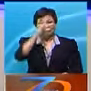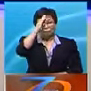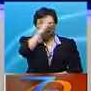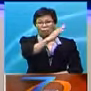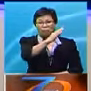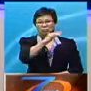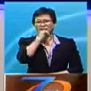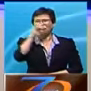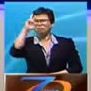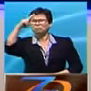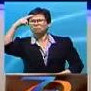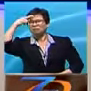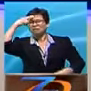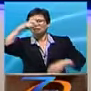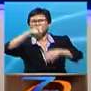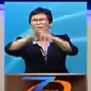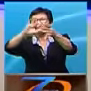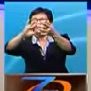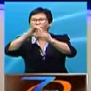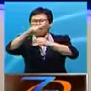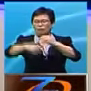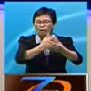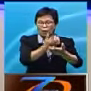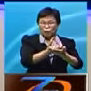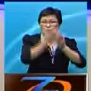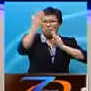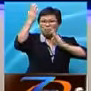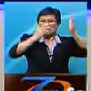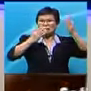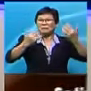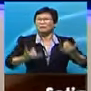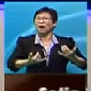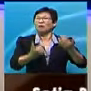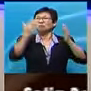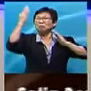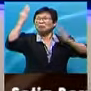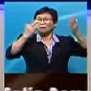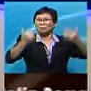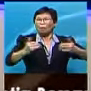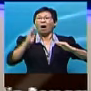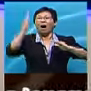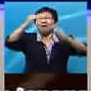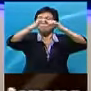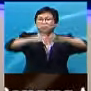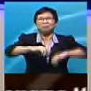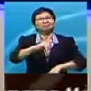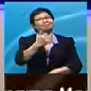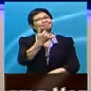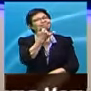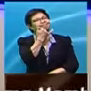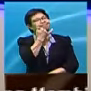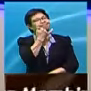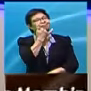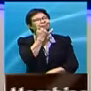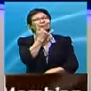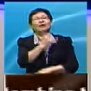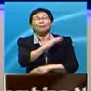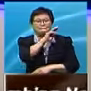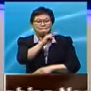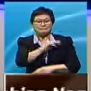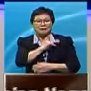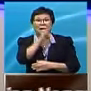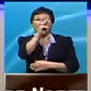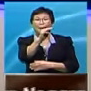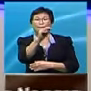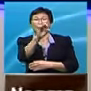Dakwaan tidak berasas di media sosial mengenai keadaan ekonomi negara yang kononnya bakal muflis tidak benar sama sekali. Tegas Menteri Keuangan